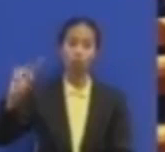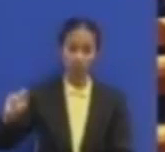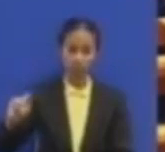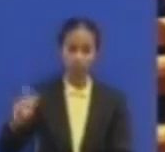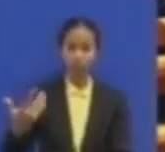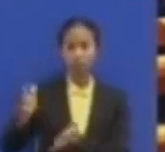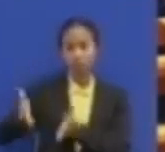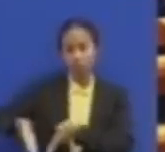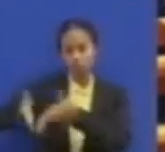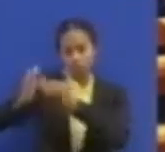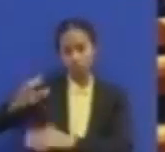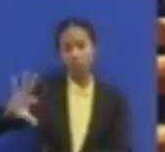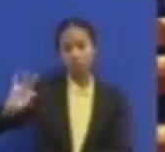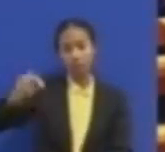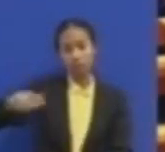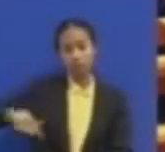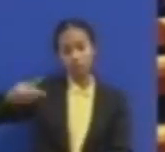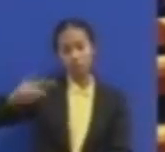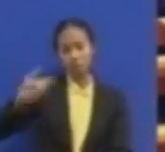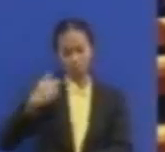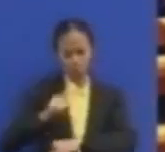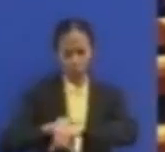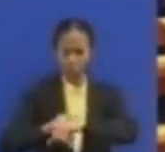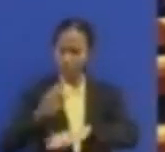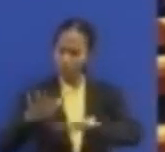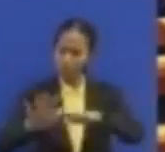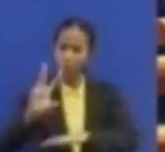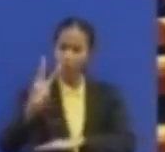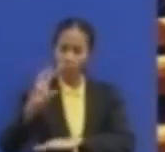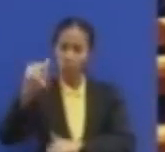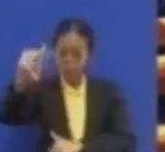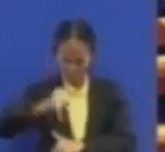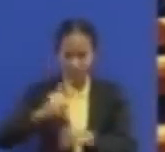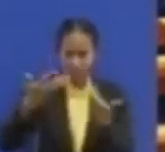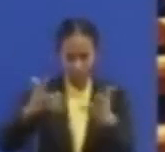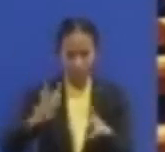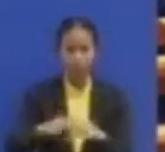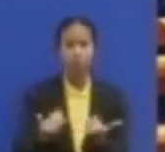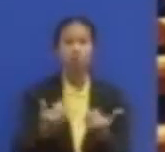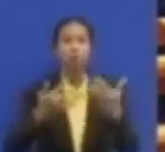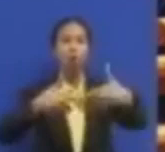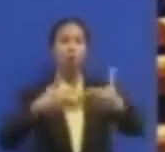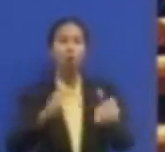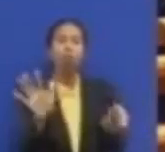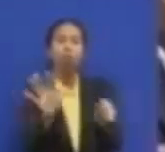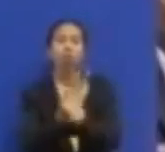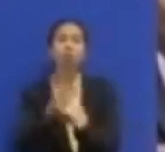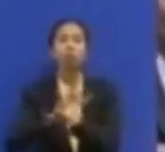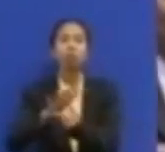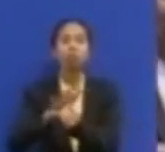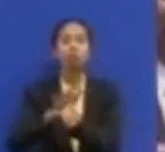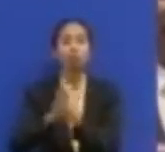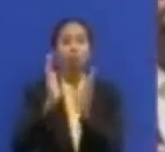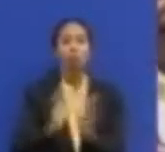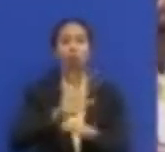เวลาประมาณ6:00 นเศษก ็ เดินทางมาถึงแล้วนะครับก็จะเต็มห้องประชุมพอดีจำนวนทั้งสิ้น